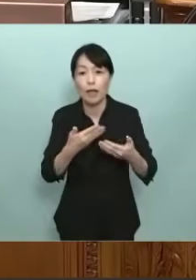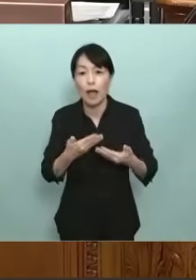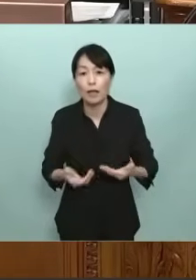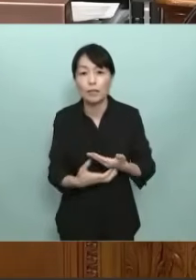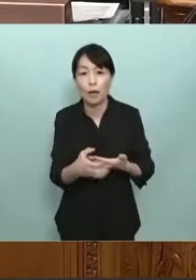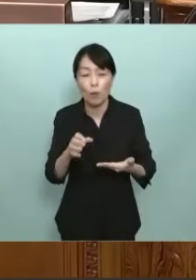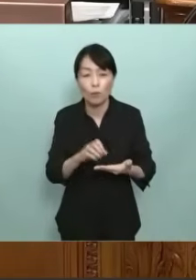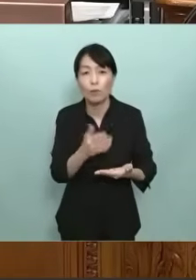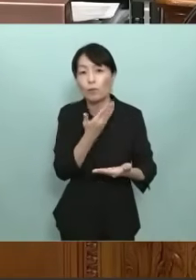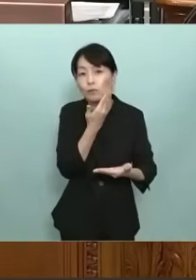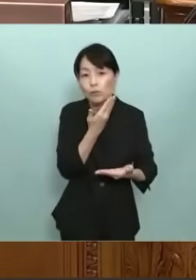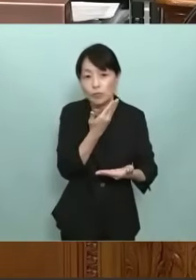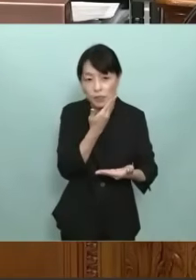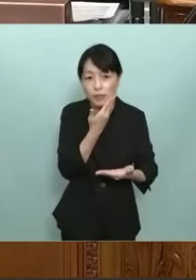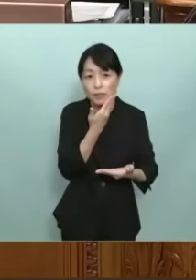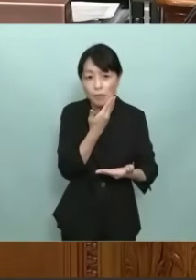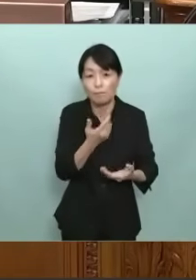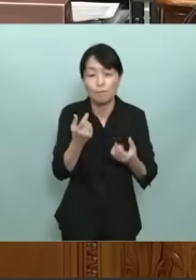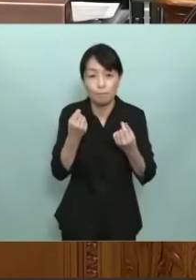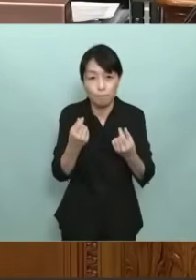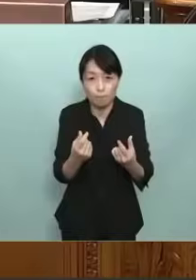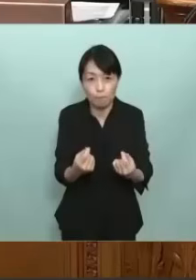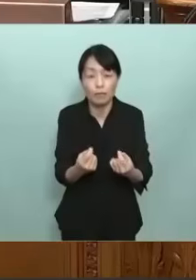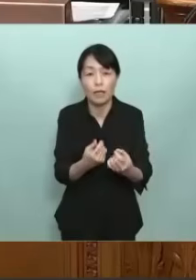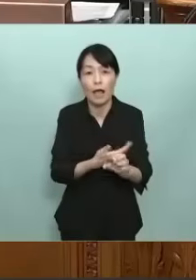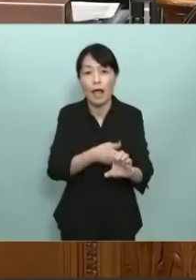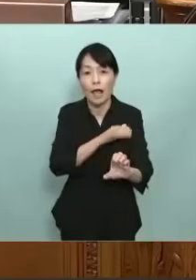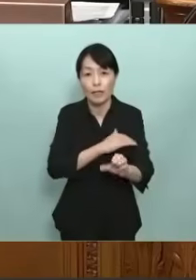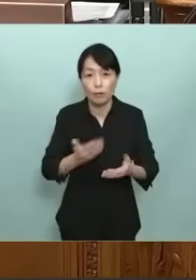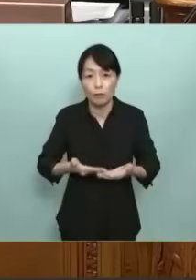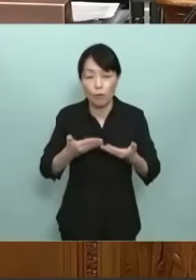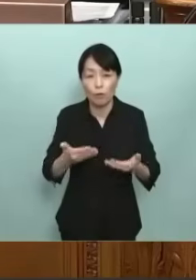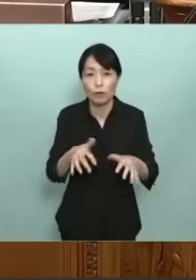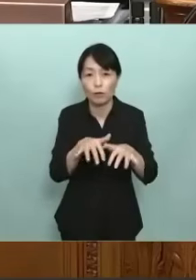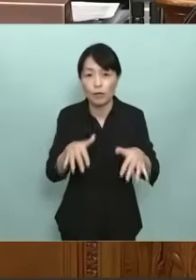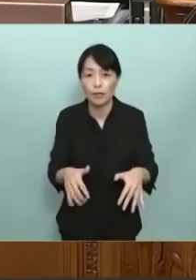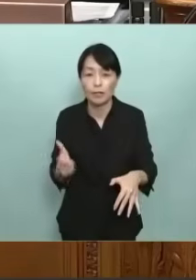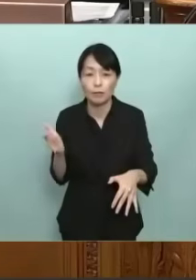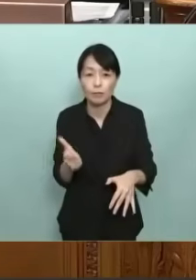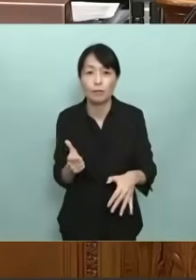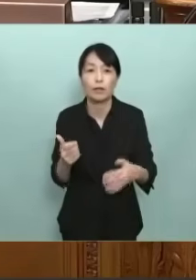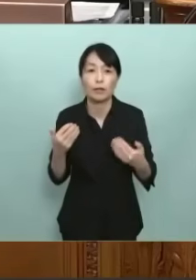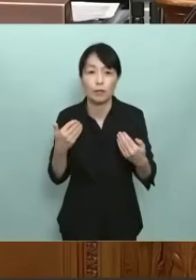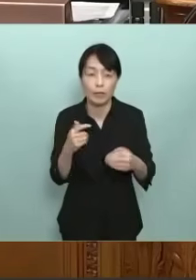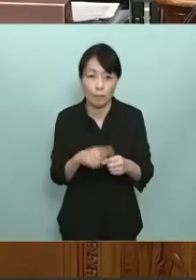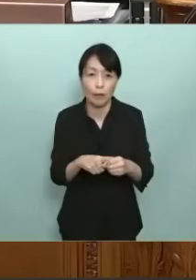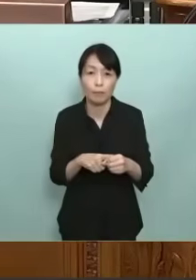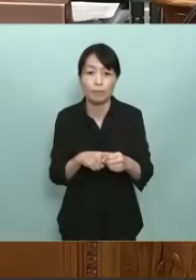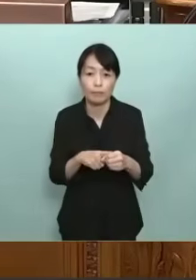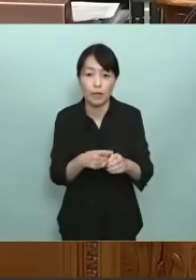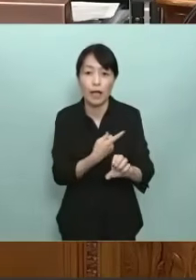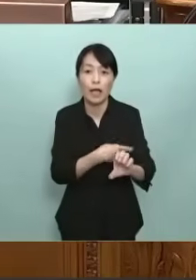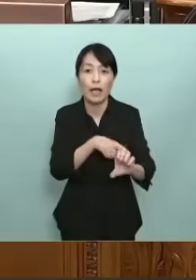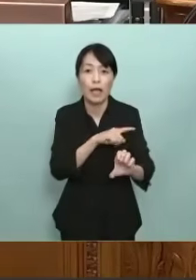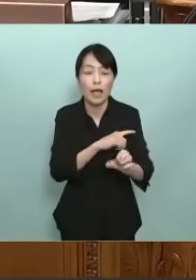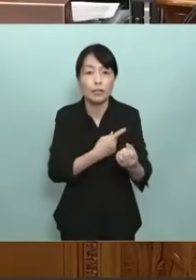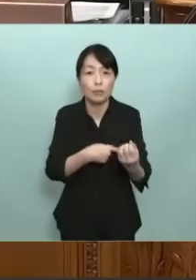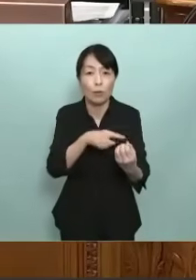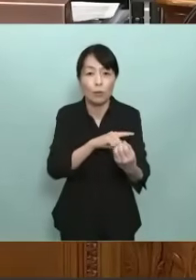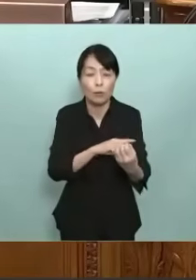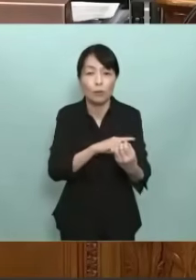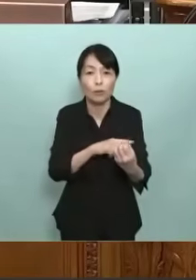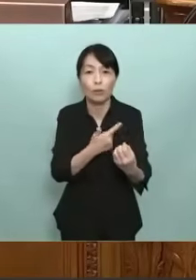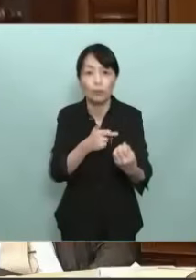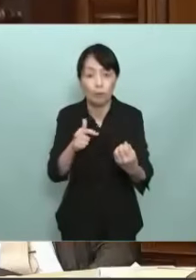重視万なエネルギー体制を実現するため原子力などの他国への依存の低い